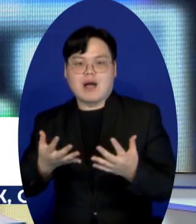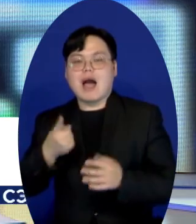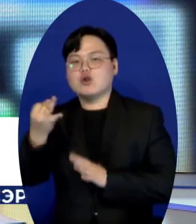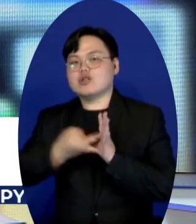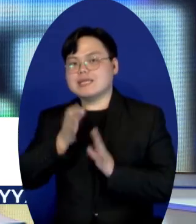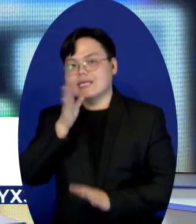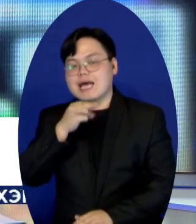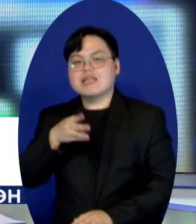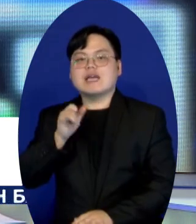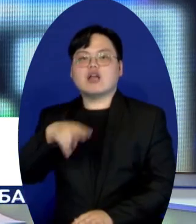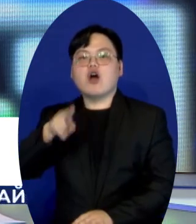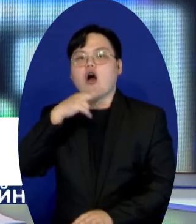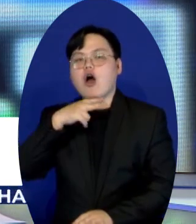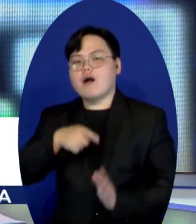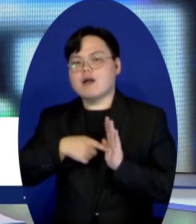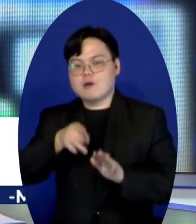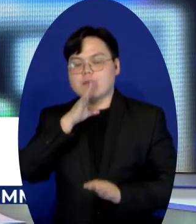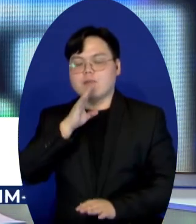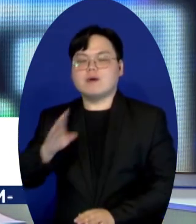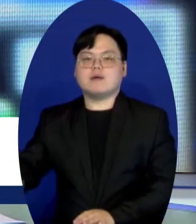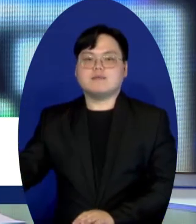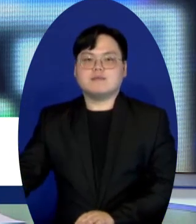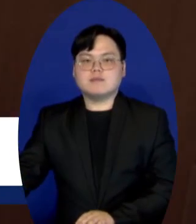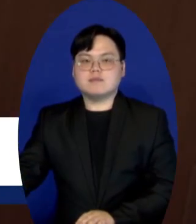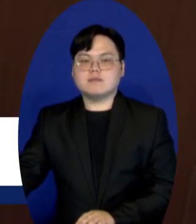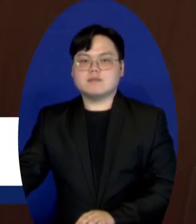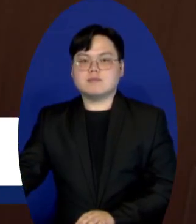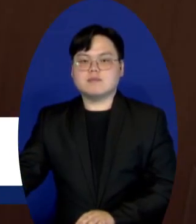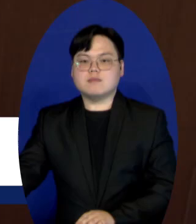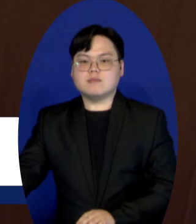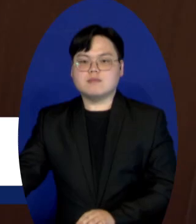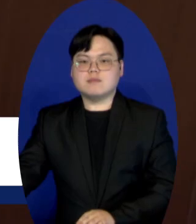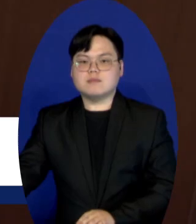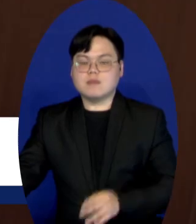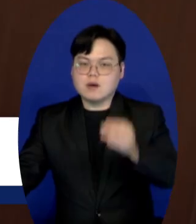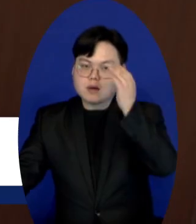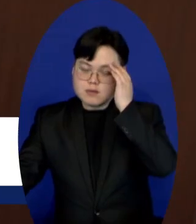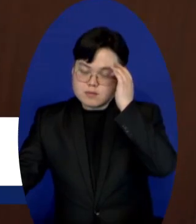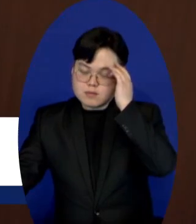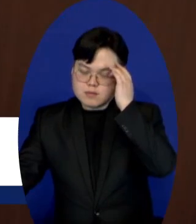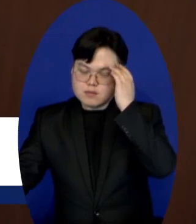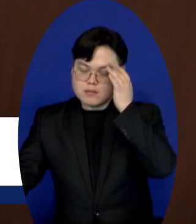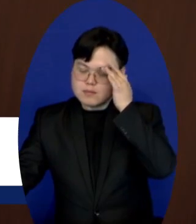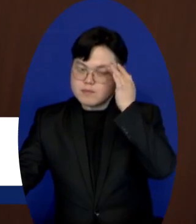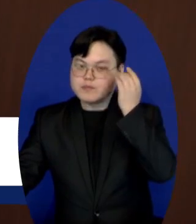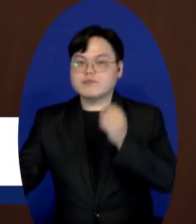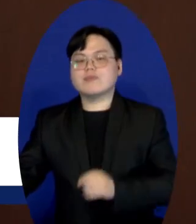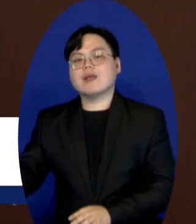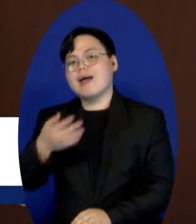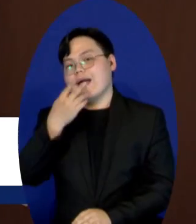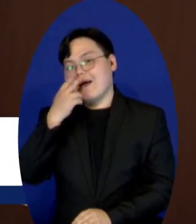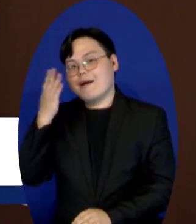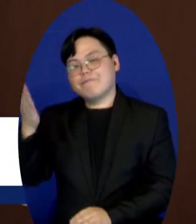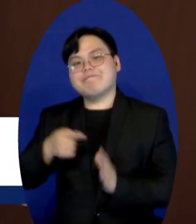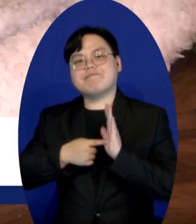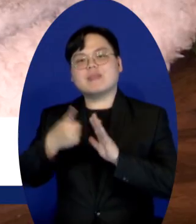17 настай тэргэл охиныг бид онцолж байгаа юм а. Таны харж байгаа 17 настай тэргэл охин